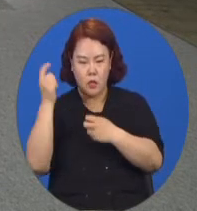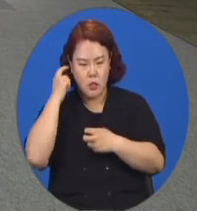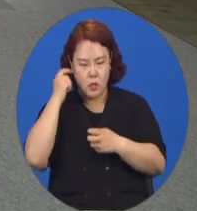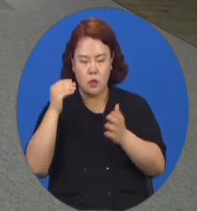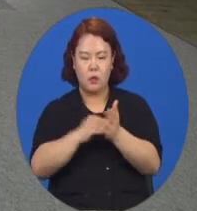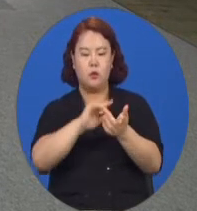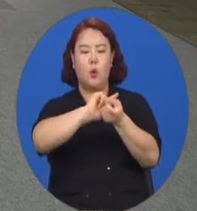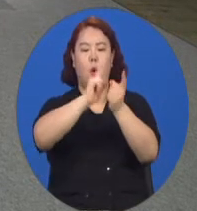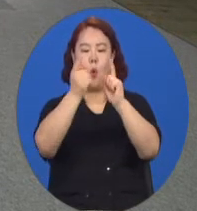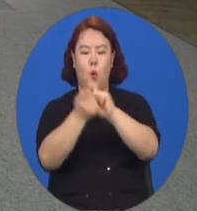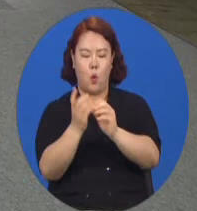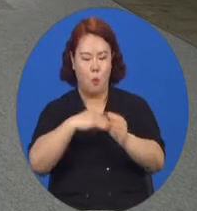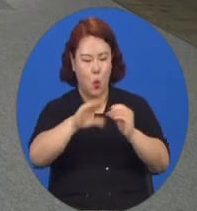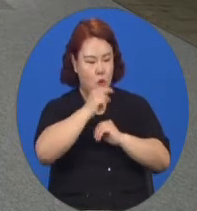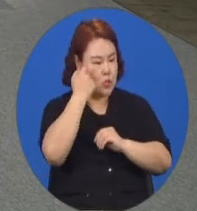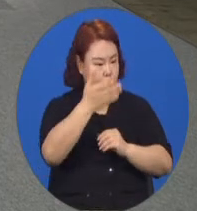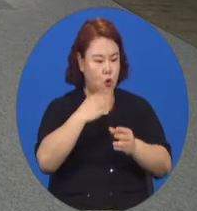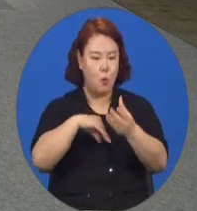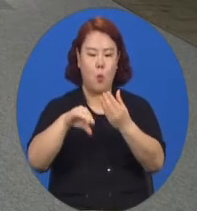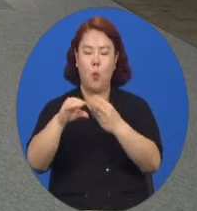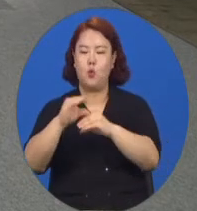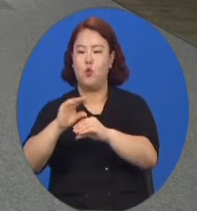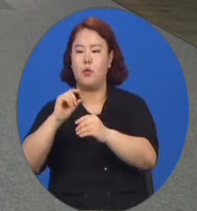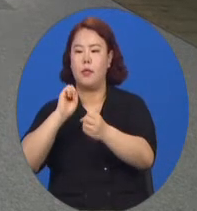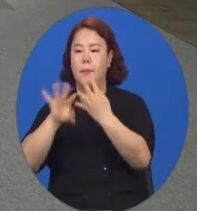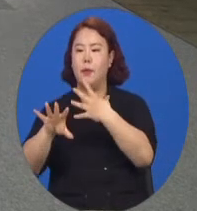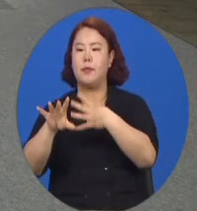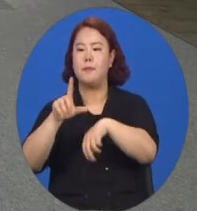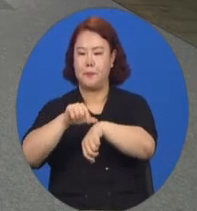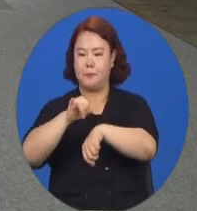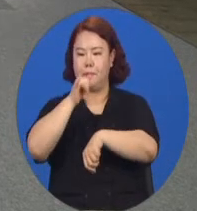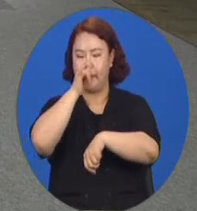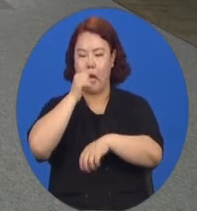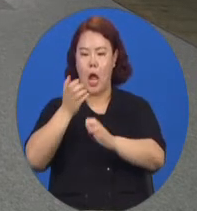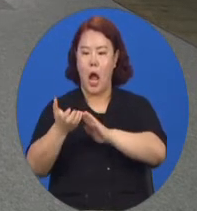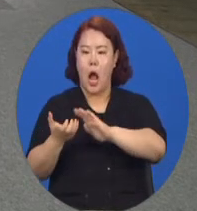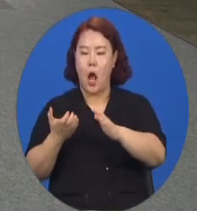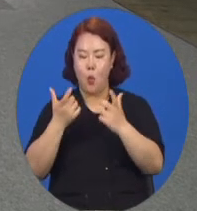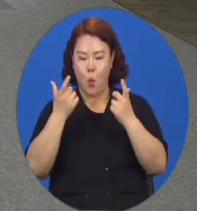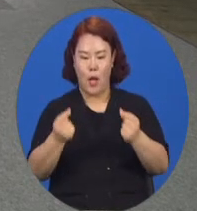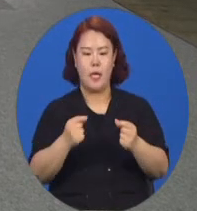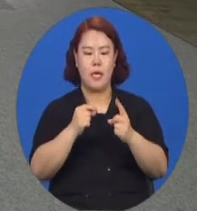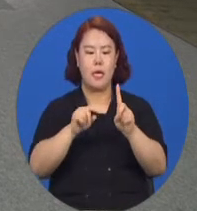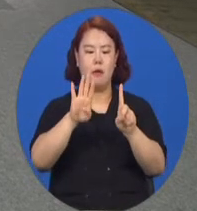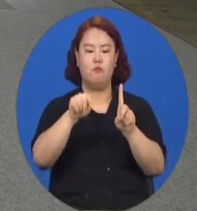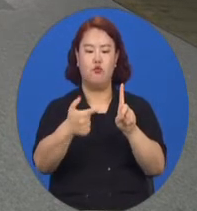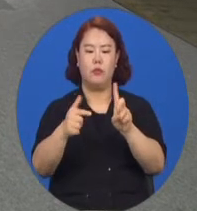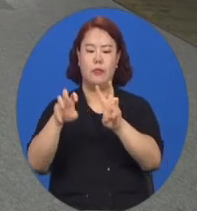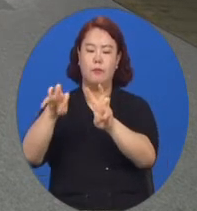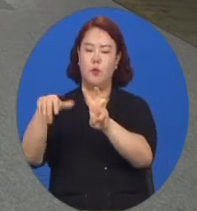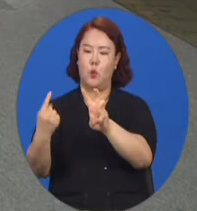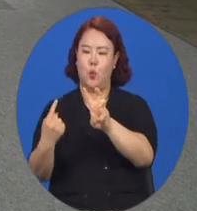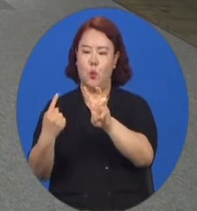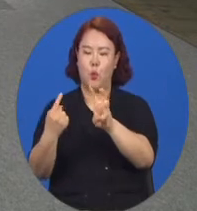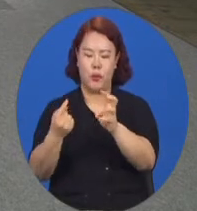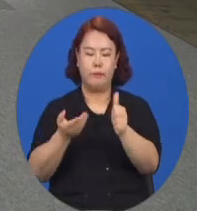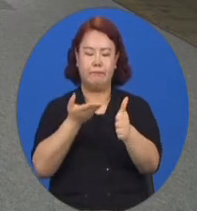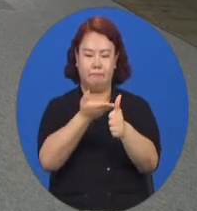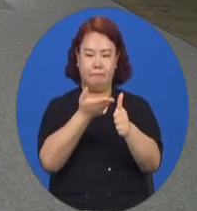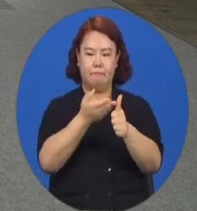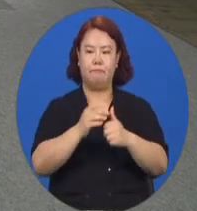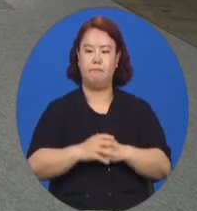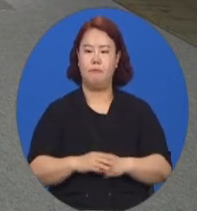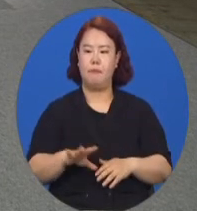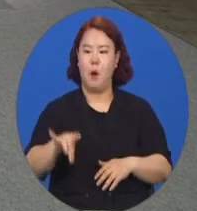대해서 서로 간에 보충 질문하고 답변하는 시간 역시 갖겠습니다. 아까와 동일하게 1분 30초씩 질문 시간, 답변 시간 드리겠고요.